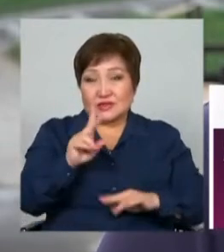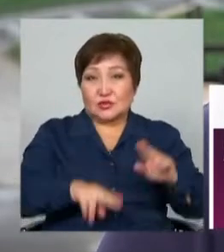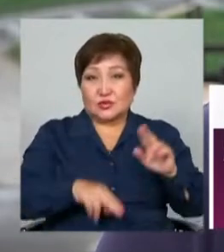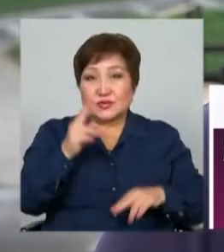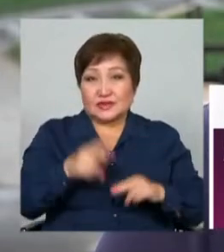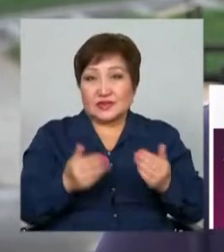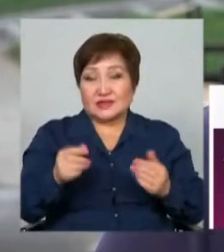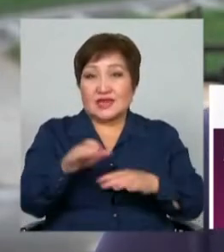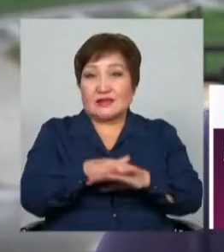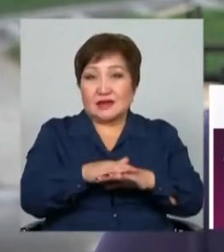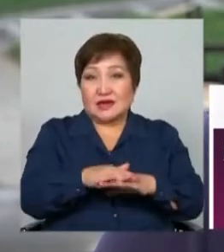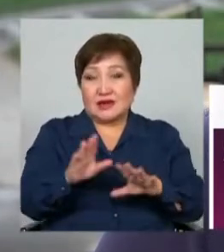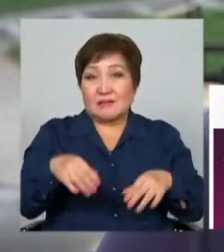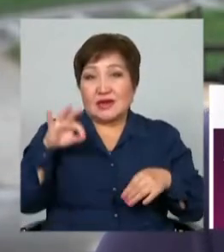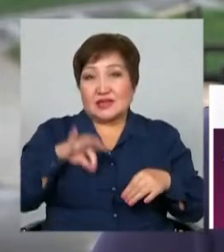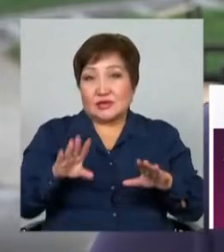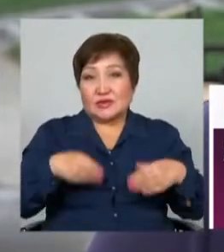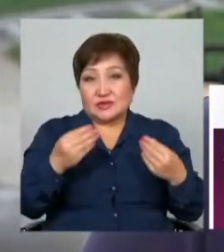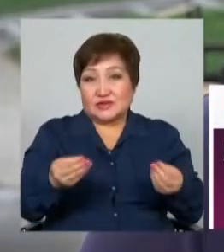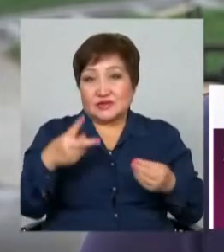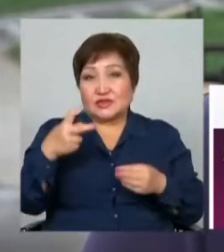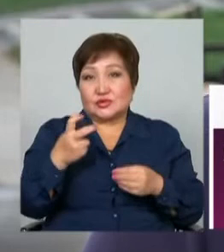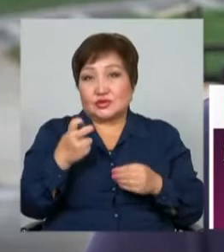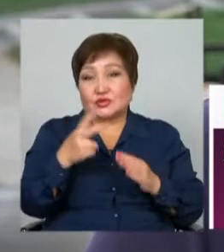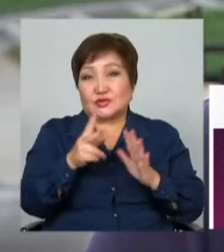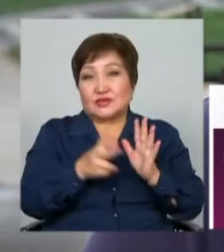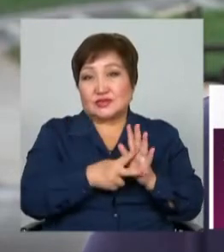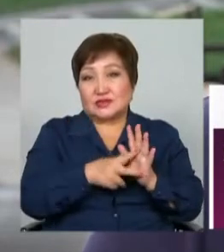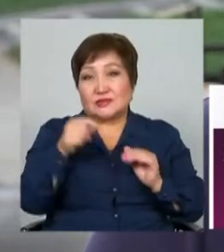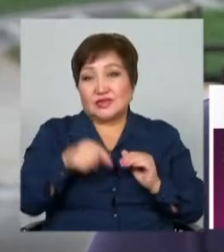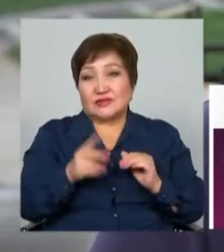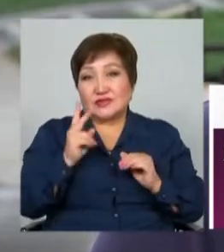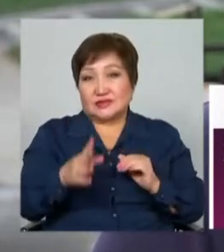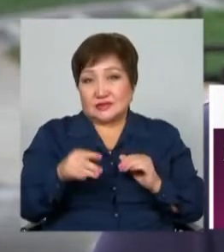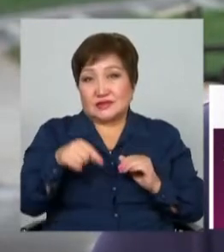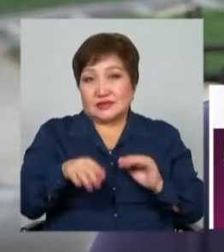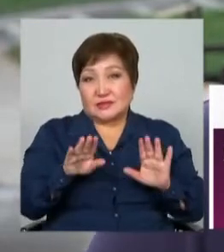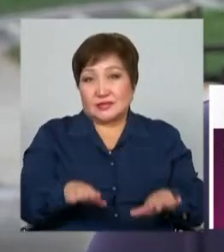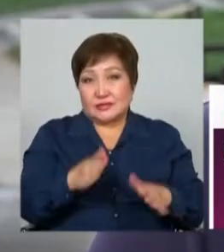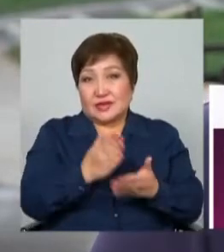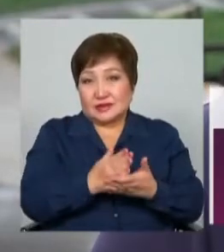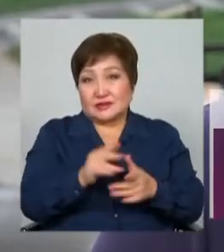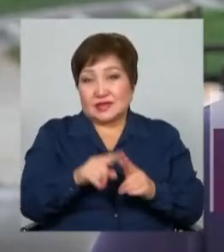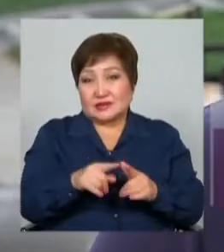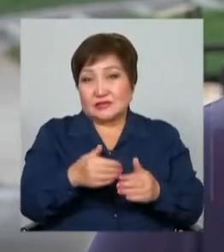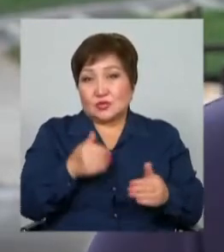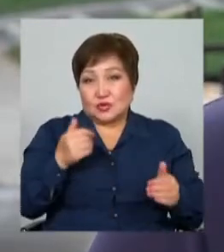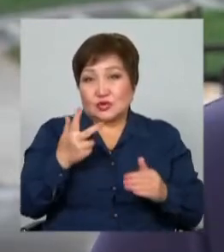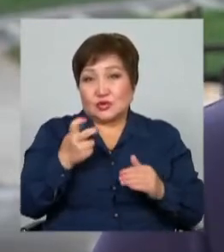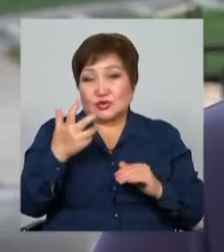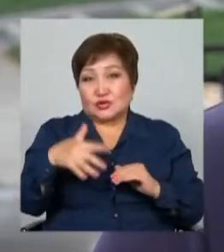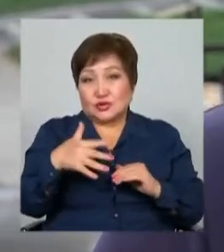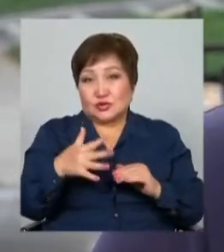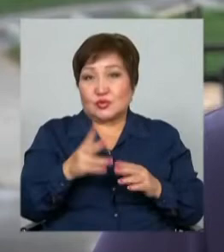пайдалануға беріліп жатыр. 218 мың шаршы метр болатын 3800 пәтер бар мұнда. Бұған дейін 350 пәтер берілген. Енді көп